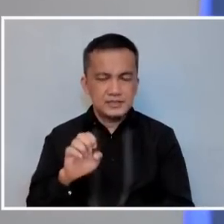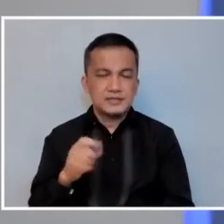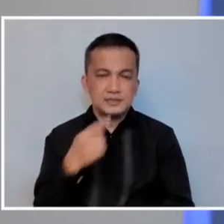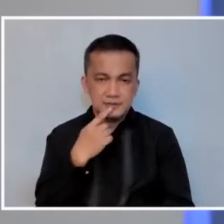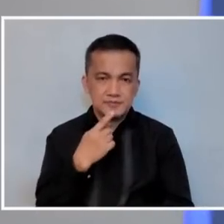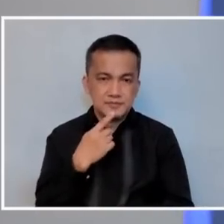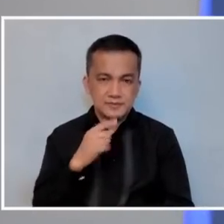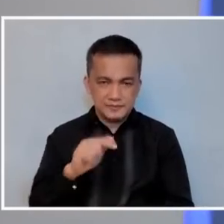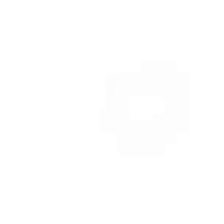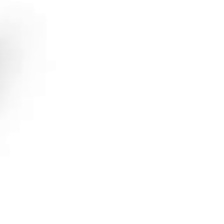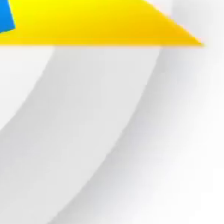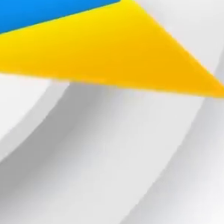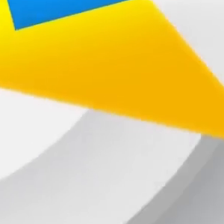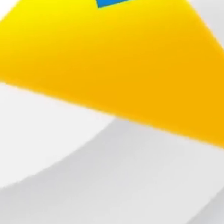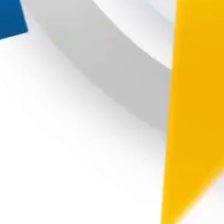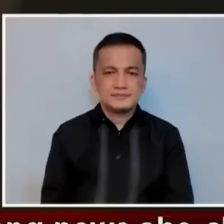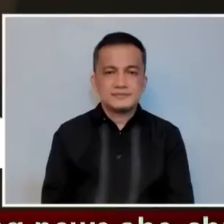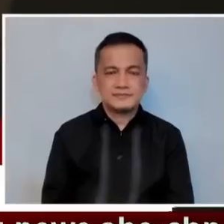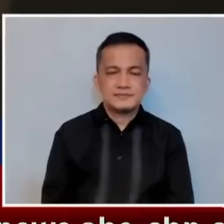MJ Felipe.